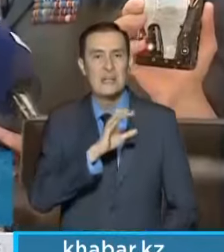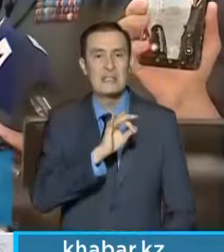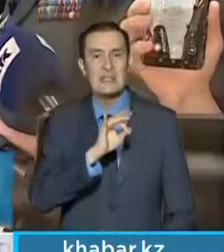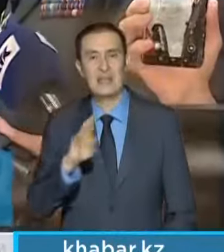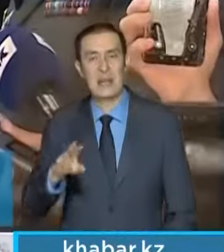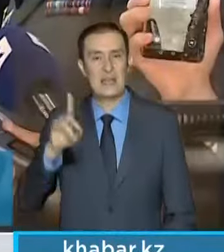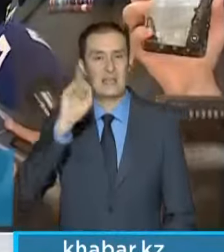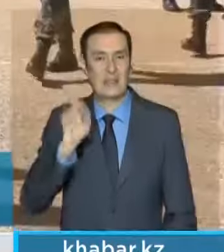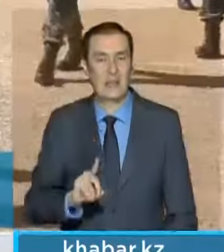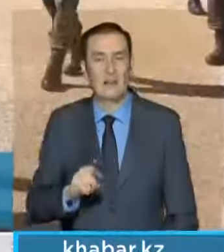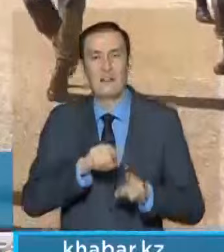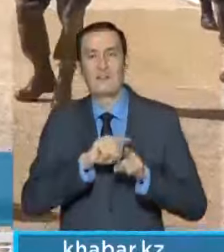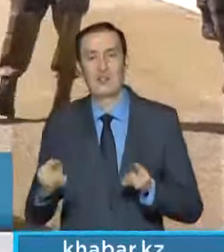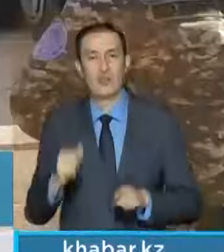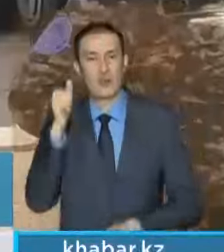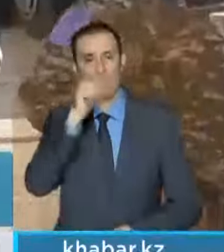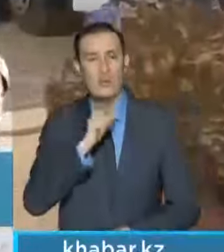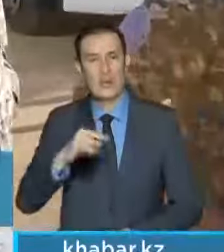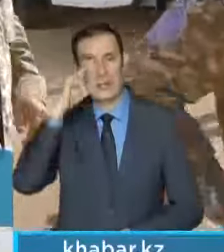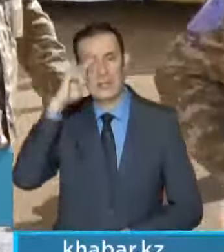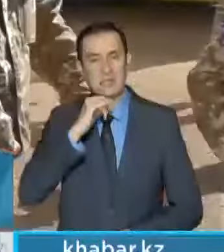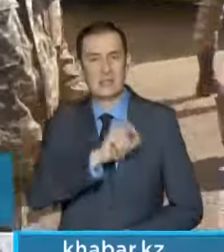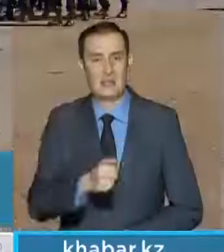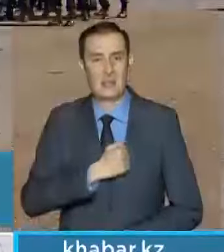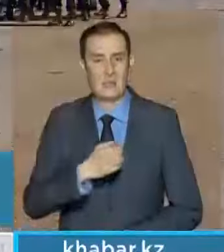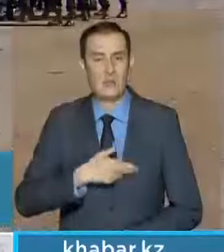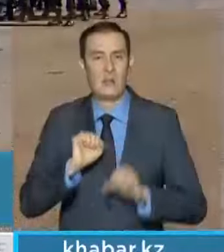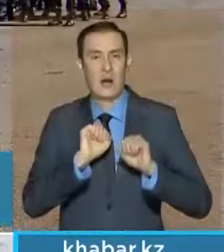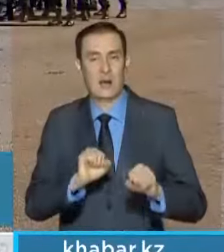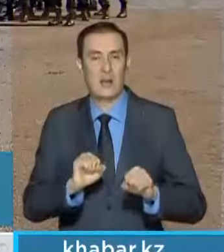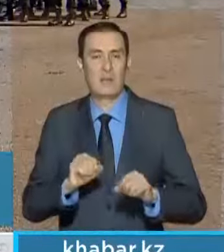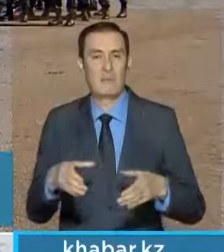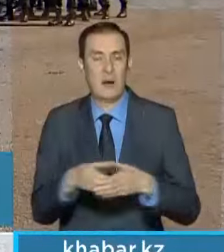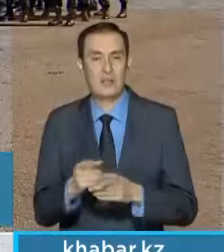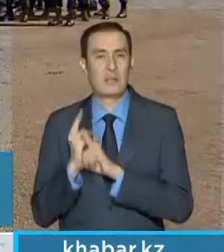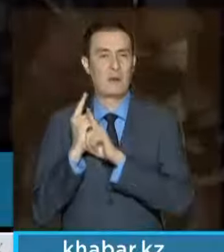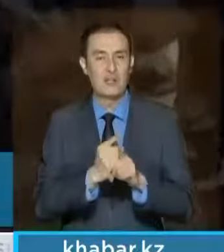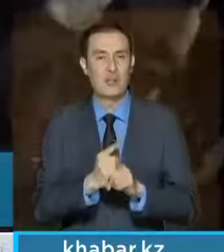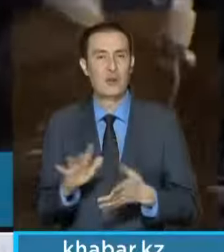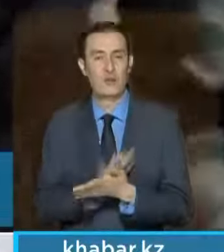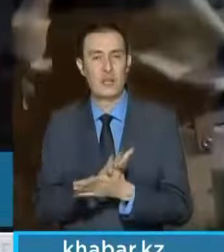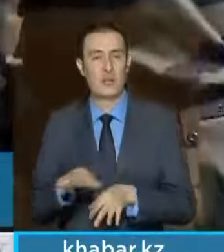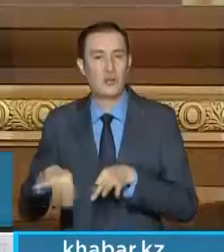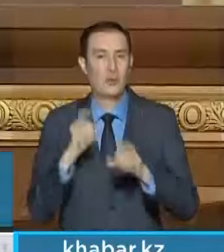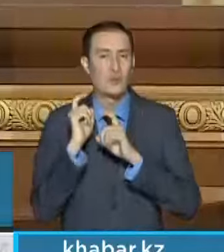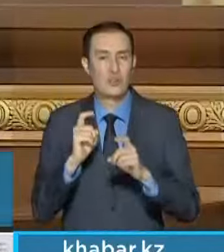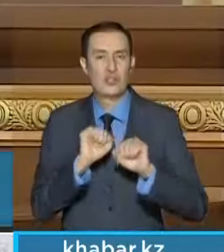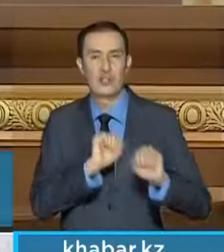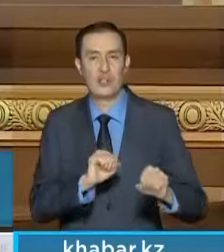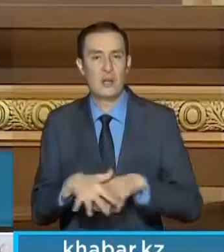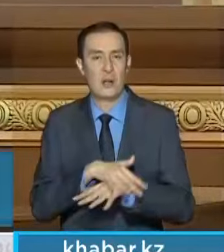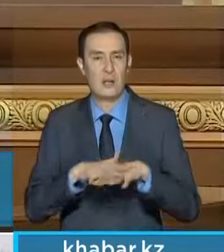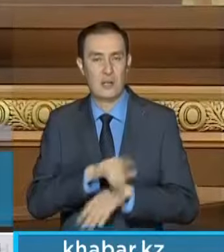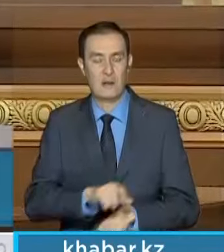и Израилем. В течение как минимум года казахстанцы будут охранять военные базы, сопровождать гуманитарные грузы и защищать мирных граждан. Как вы